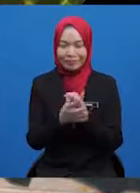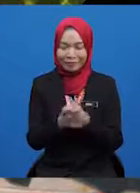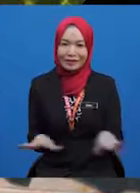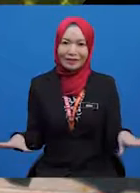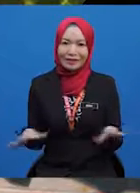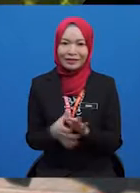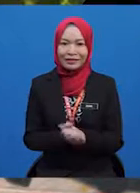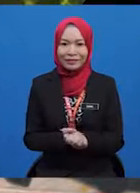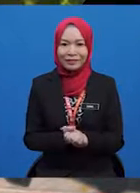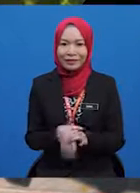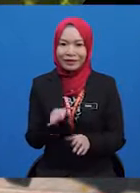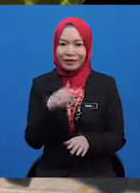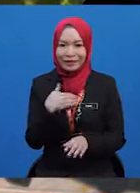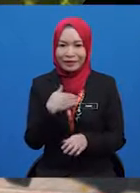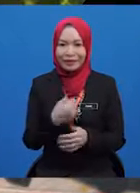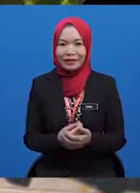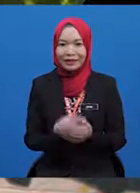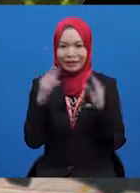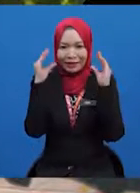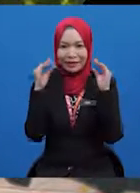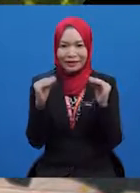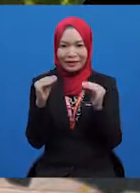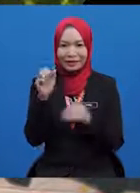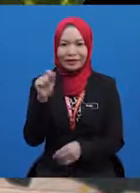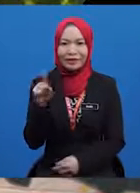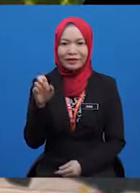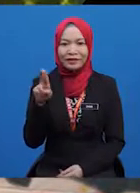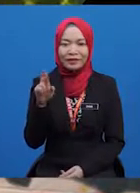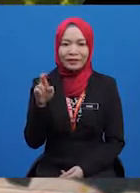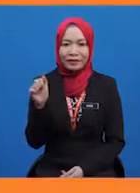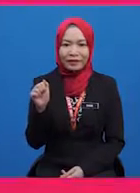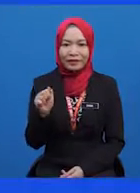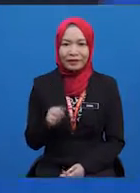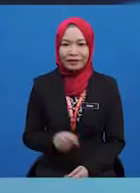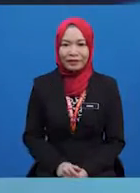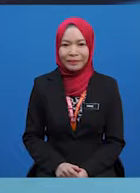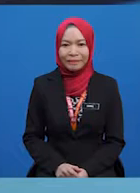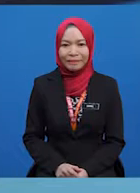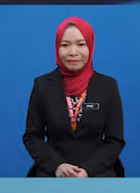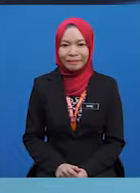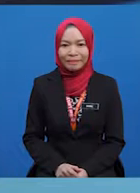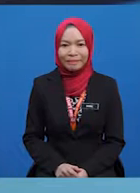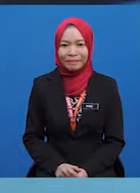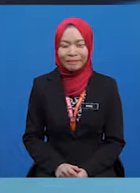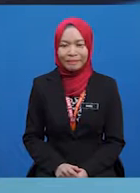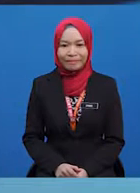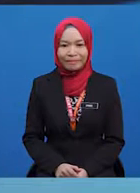sejahtera. Saya, Cikgu Azura, guru grafik anda pada kali ini.